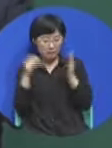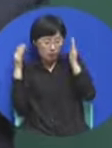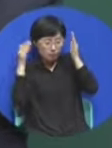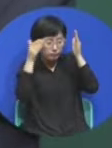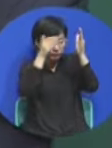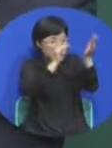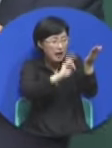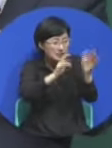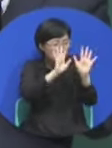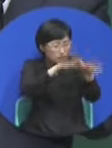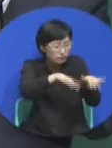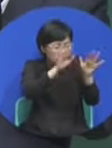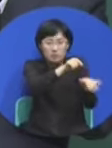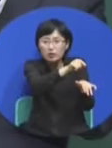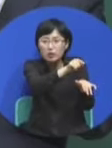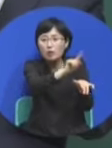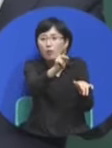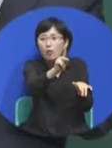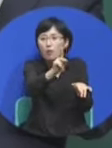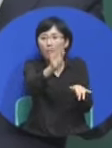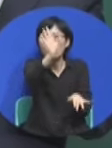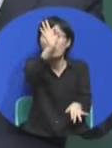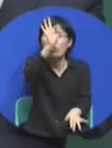담겨지면 그게 곧 우상이에요.